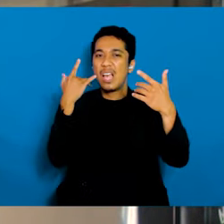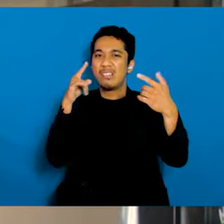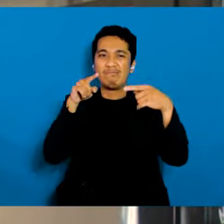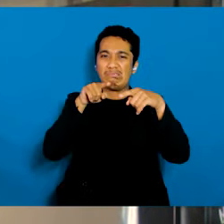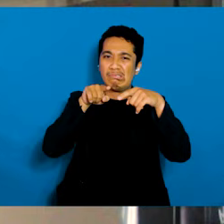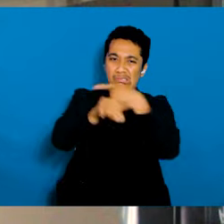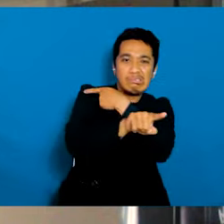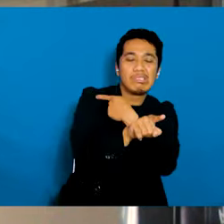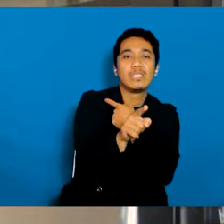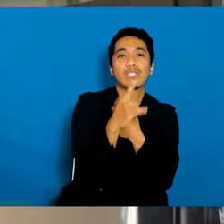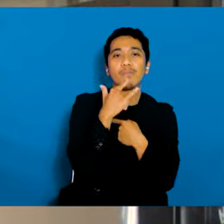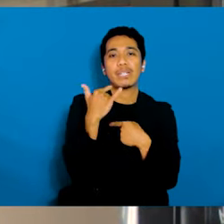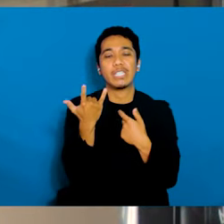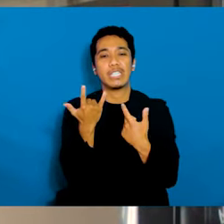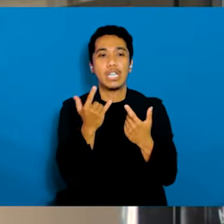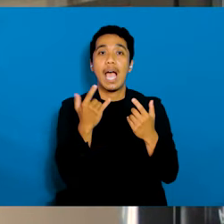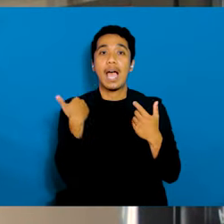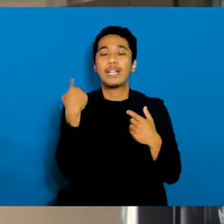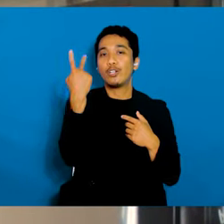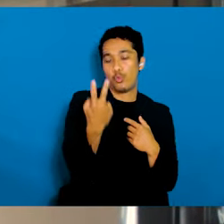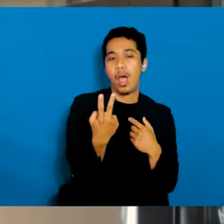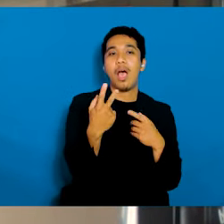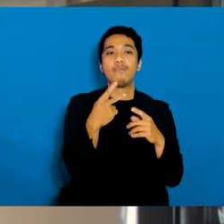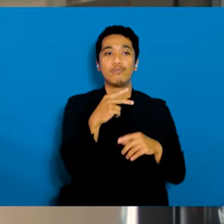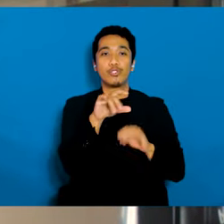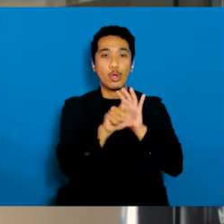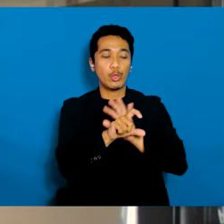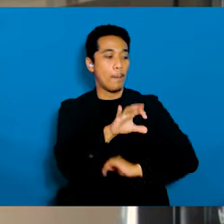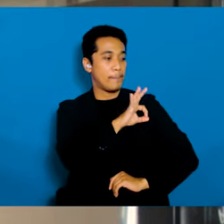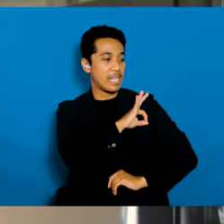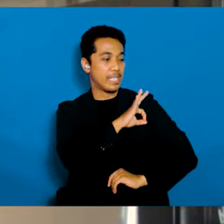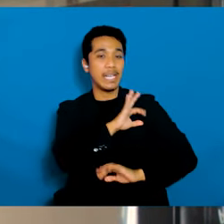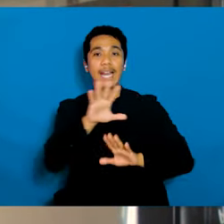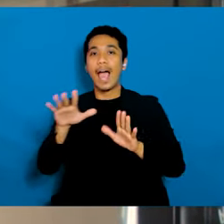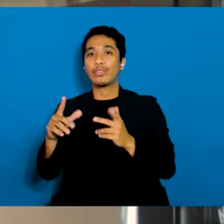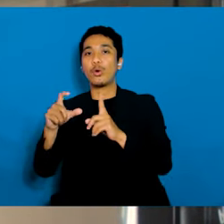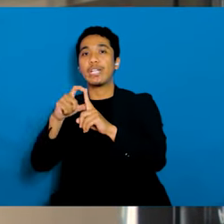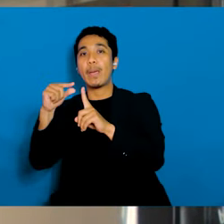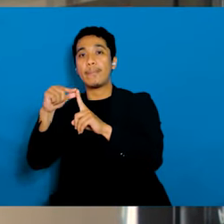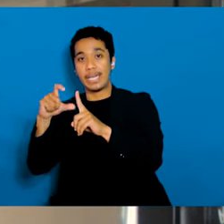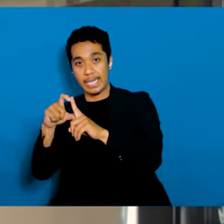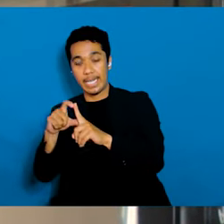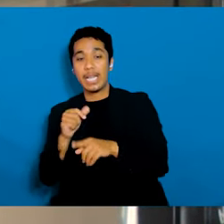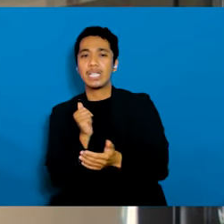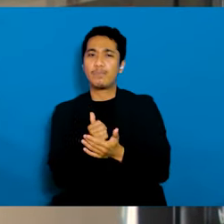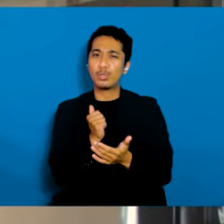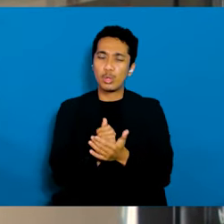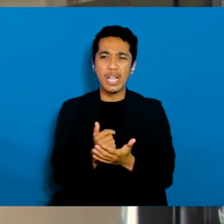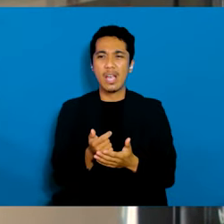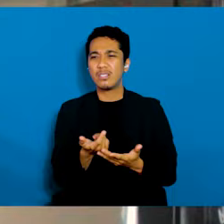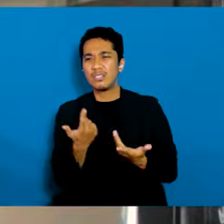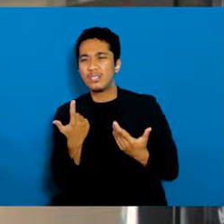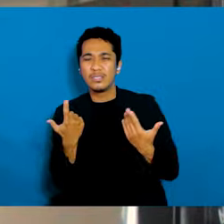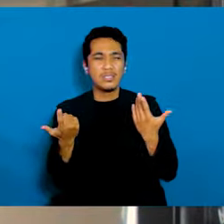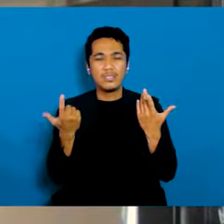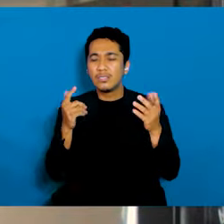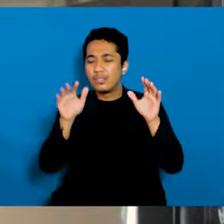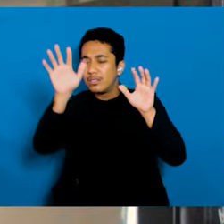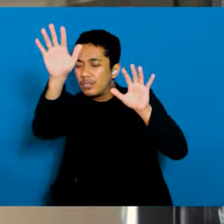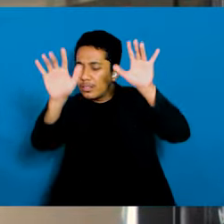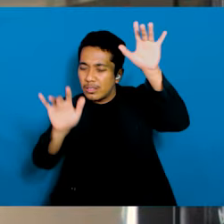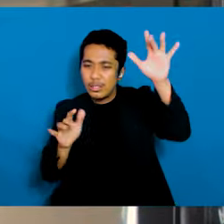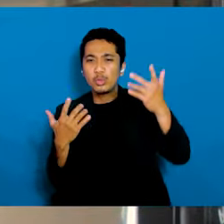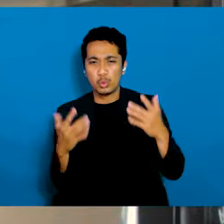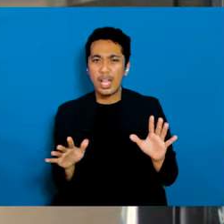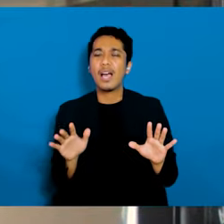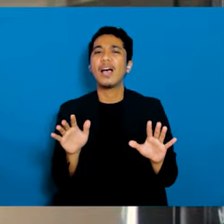Dan ketika akan menggunakan, sudah disediakan dua ya, untuk presiden sama DPD, itu pun juga sebetulnya dia bisa menggunakan